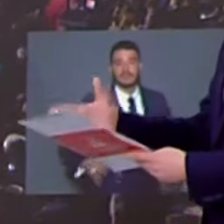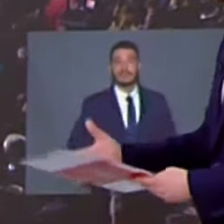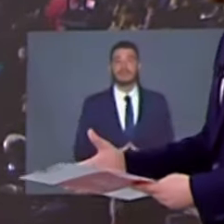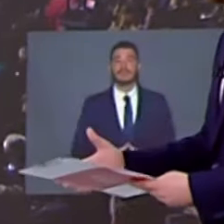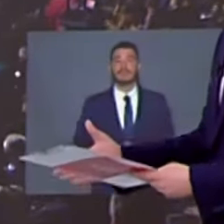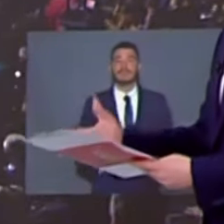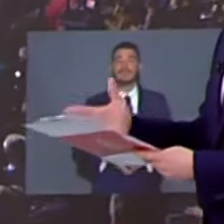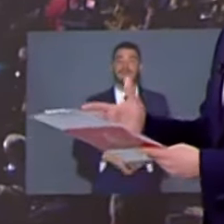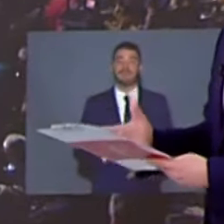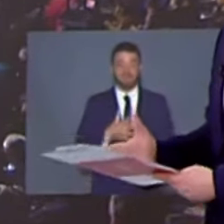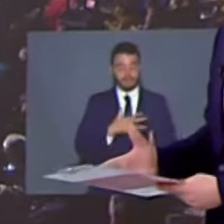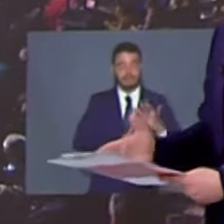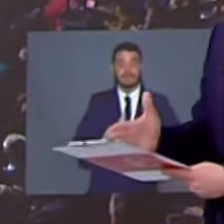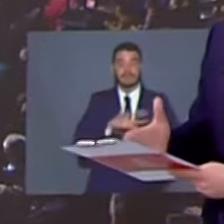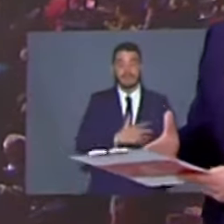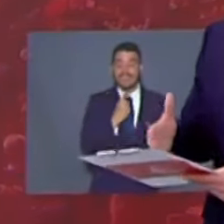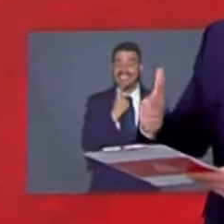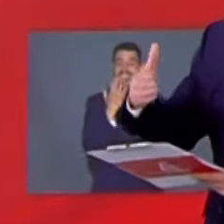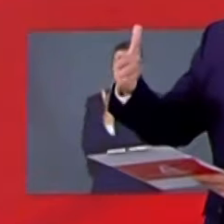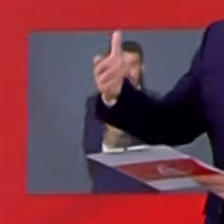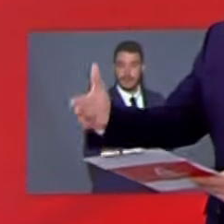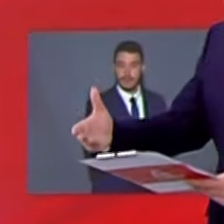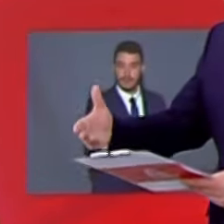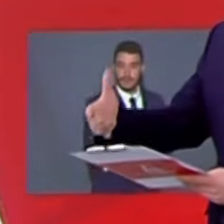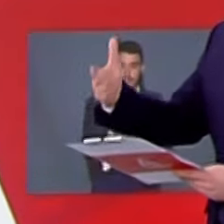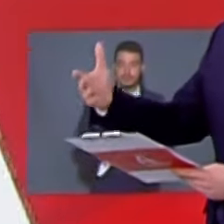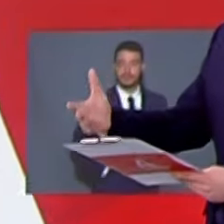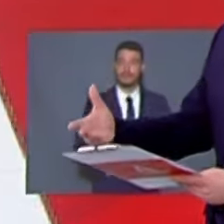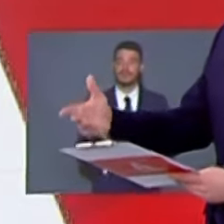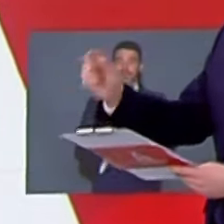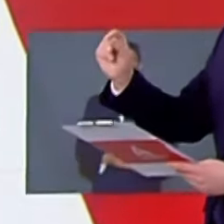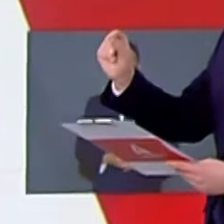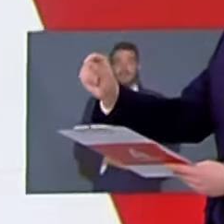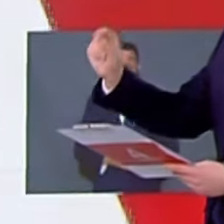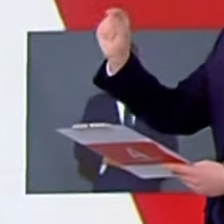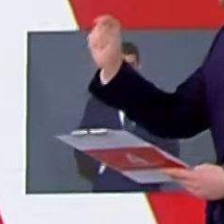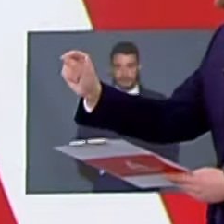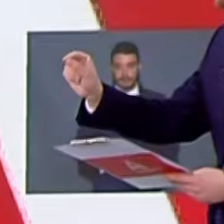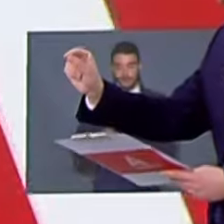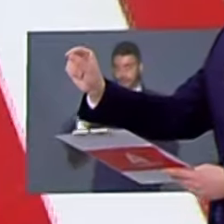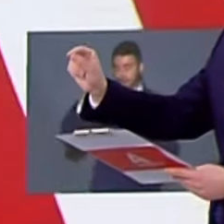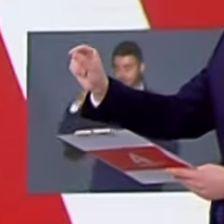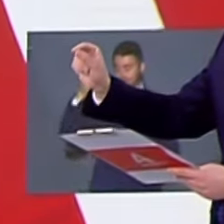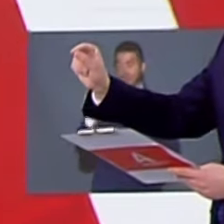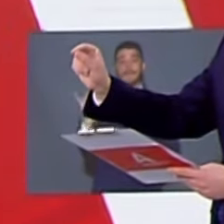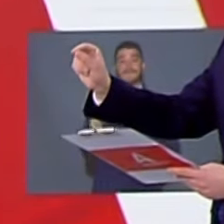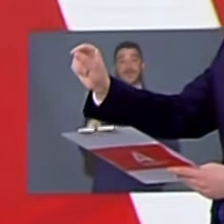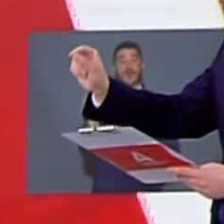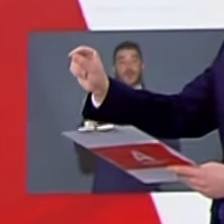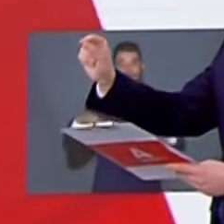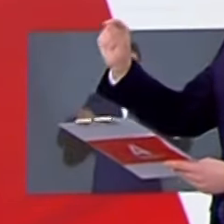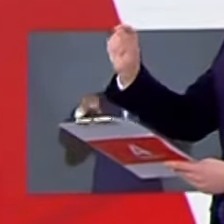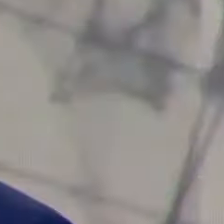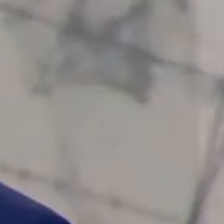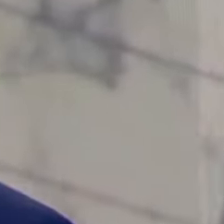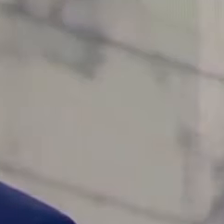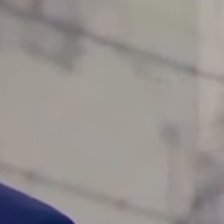που υπερψηφίστηκε στο συνέδριο και να σου πω ότι όπως μάθαμε εκ των υστέρων στο σημείο 15, αν δεν κάνω λάθος, της πολιτικής